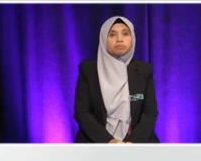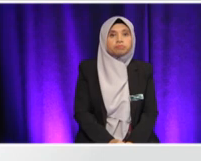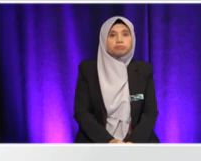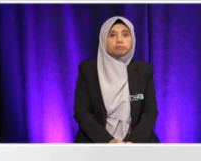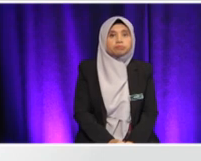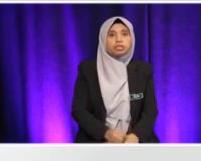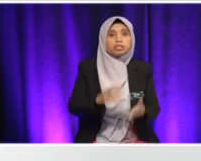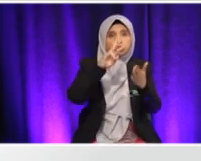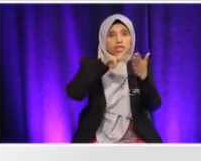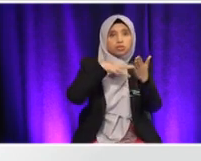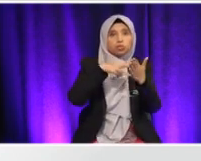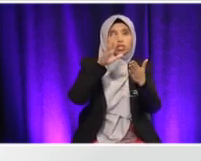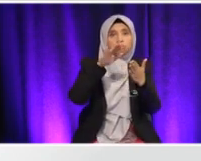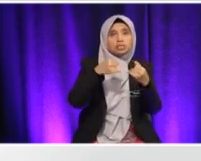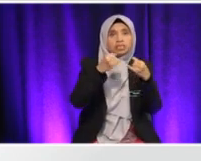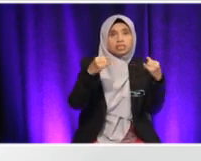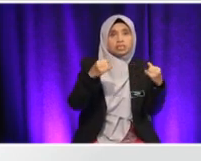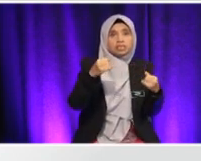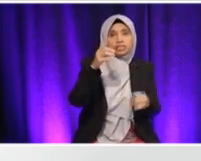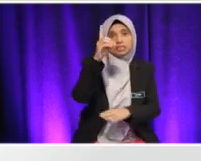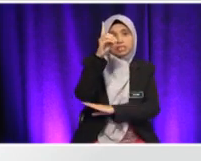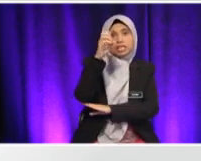merupakan jenis-jenis dimensi